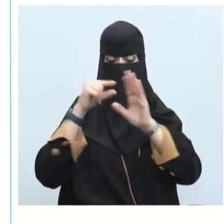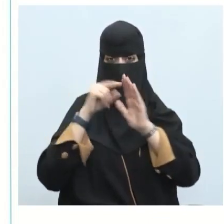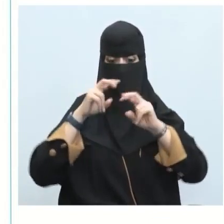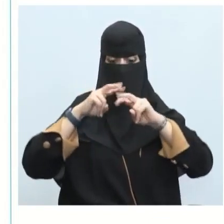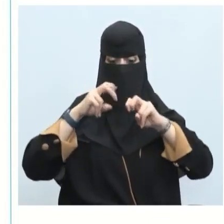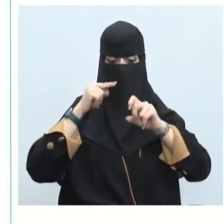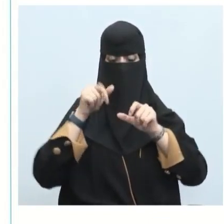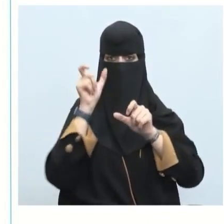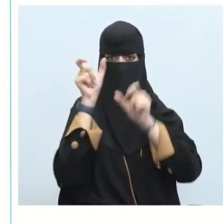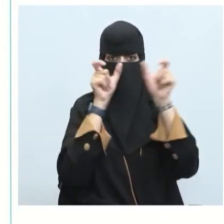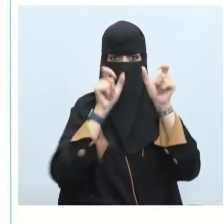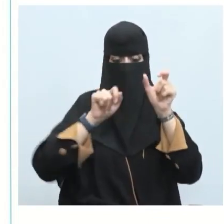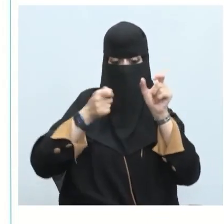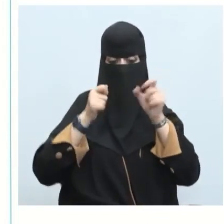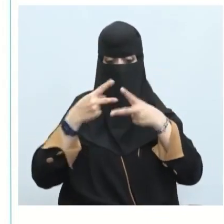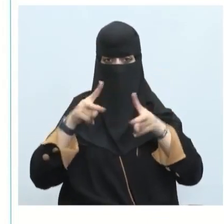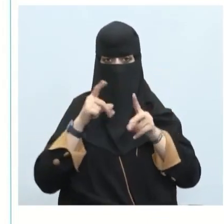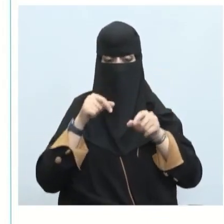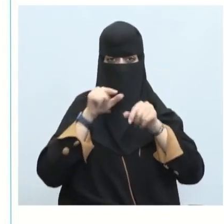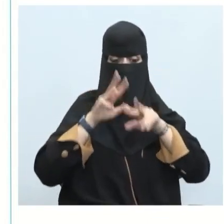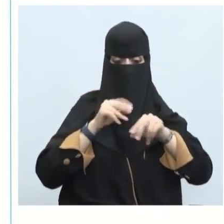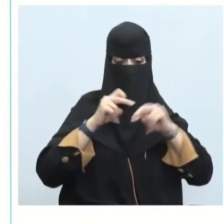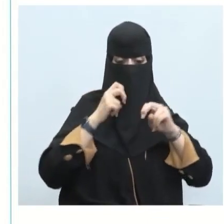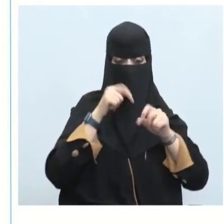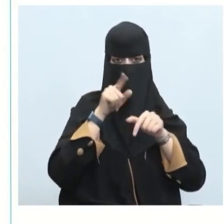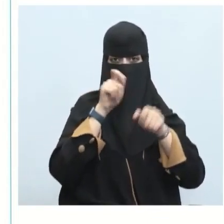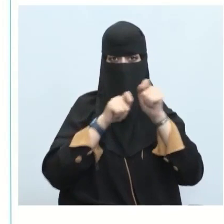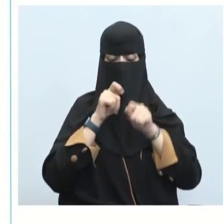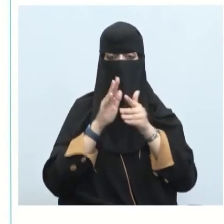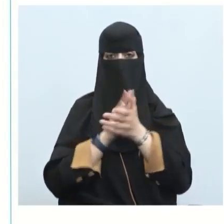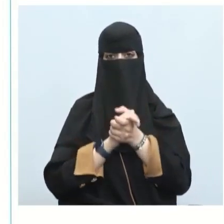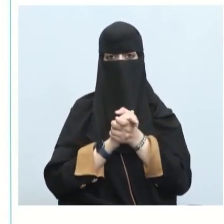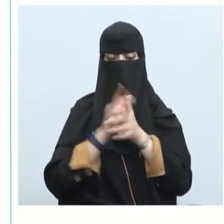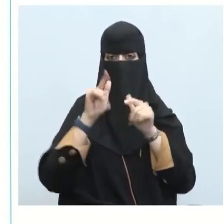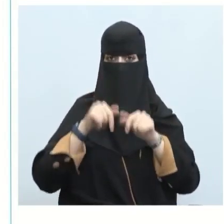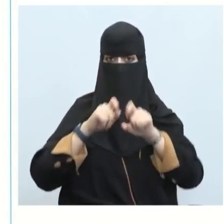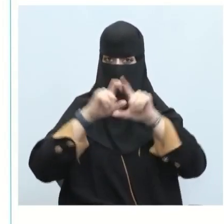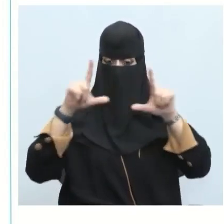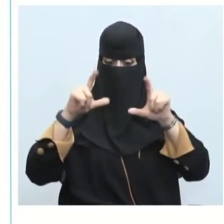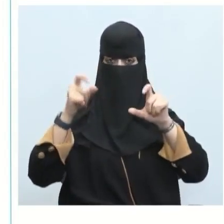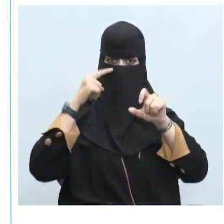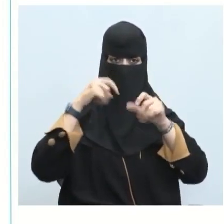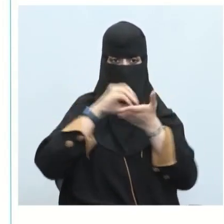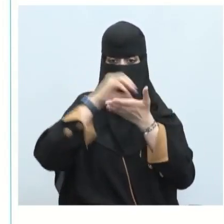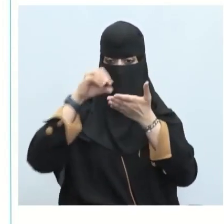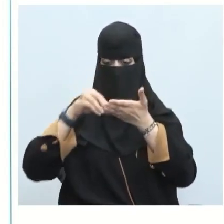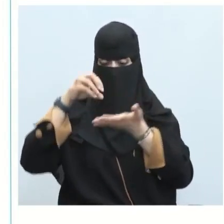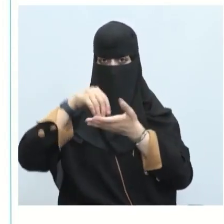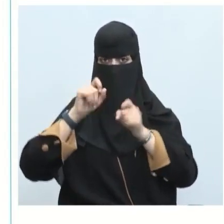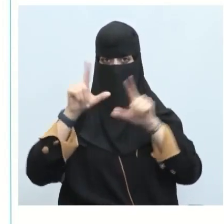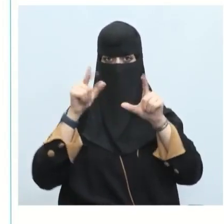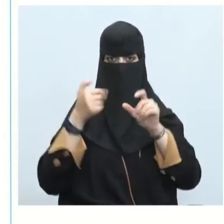بمواضيع البحث اذا تقوم محركات البحث بفحص محتوى المواقع الالكترونيه